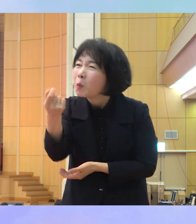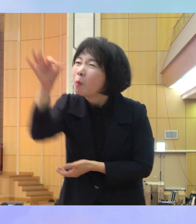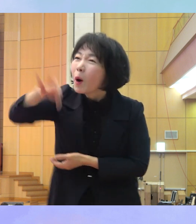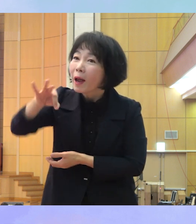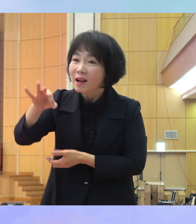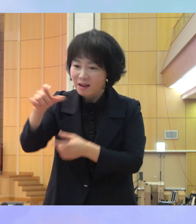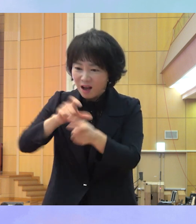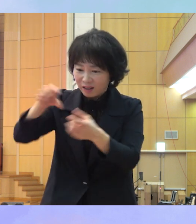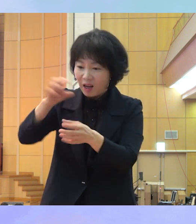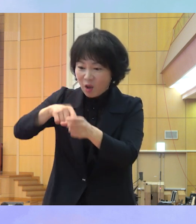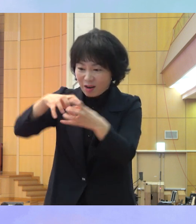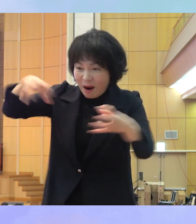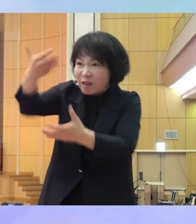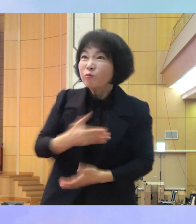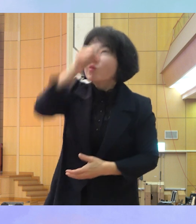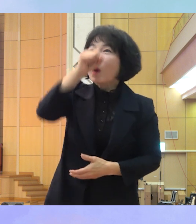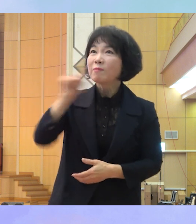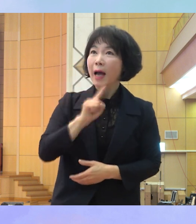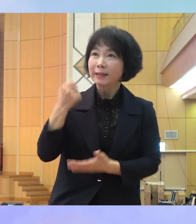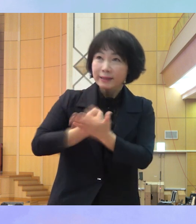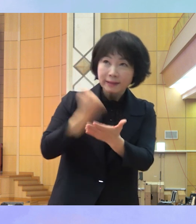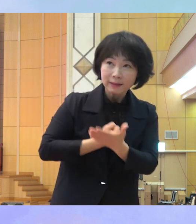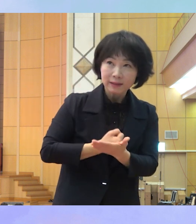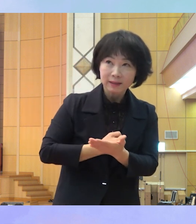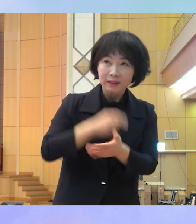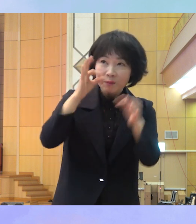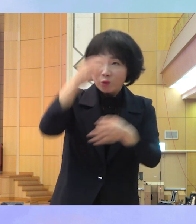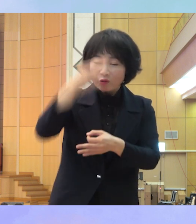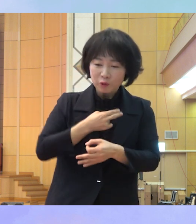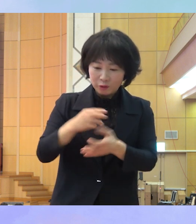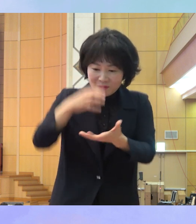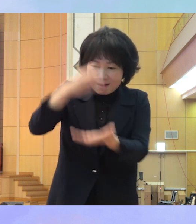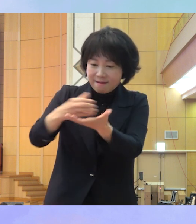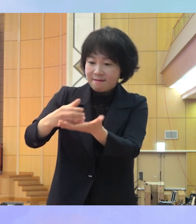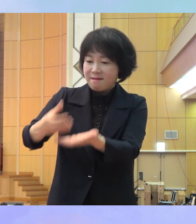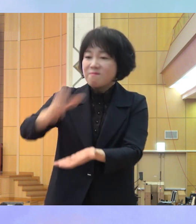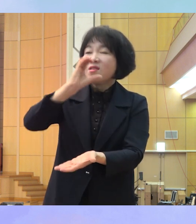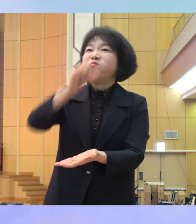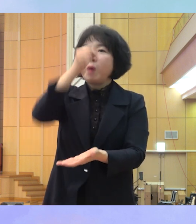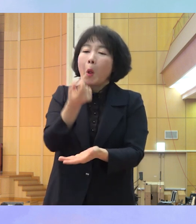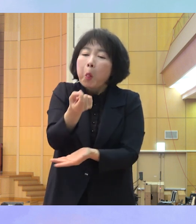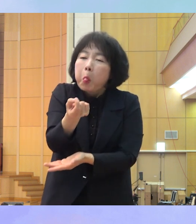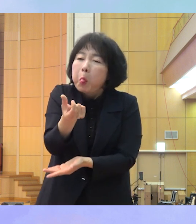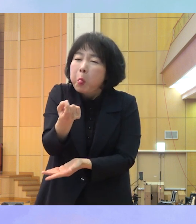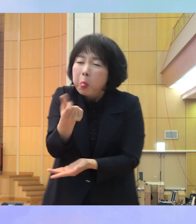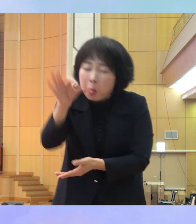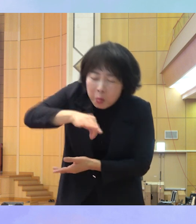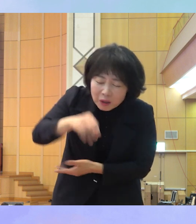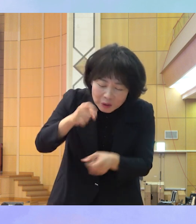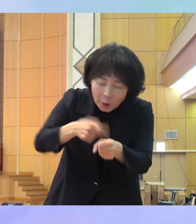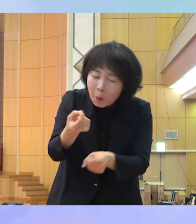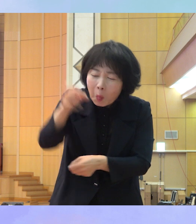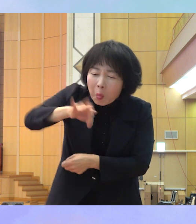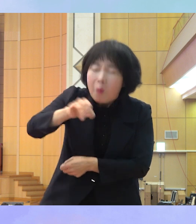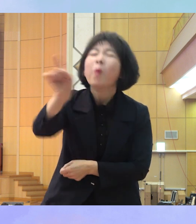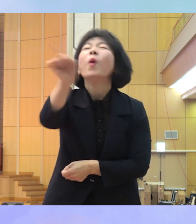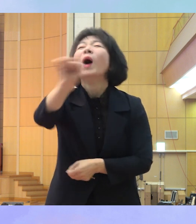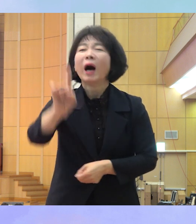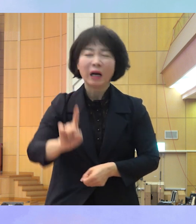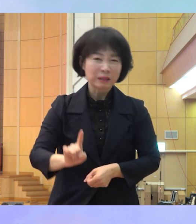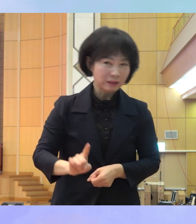한 덩어리 주고 좀 포도주도 좀 큰 컵으로 하나씩 주십시오.